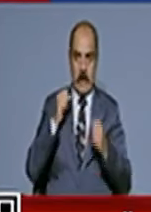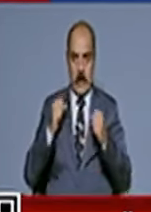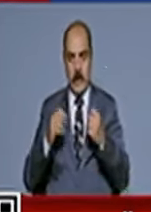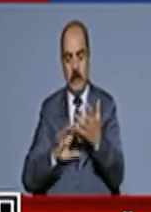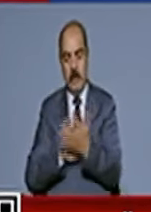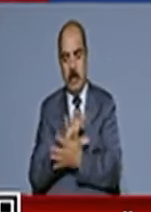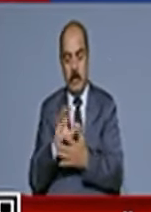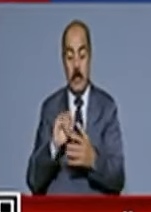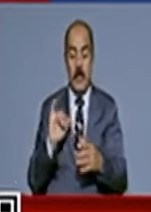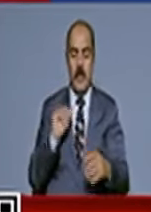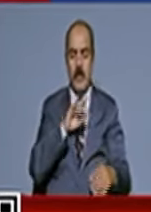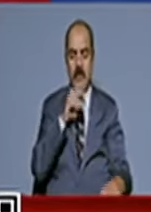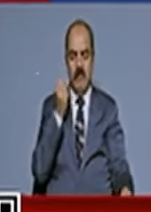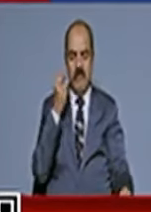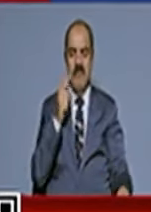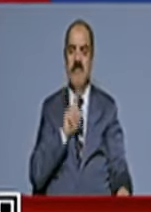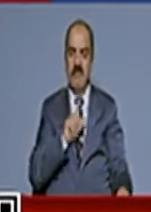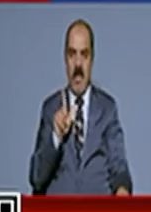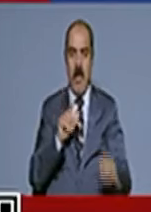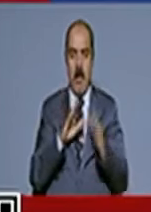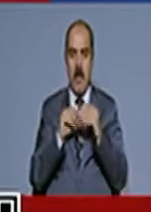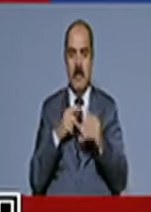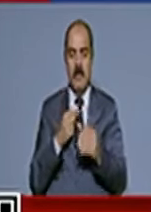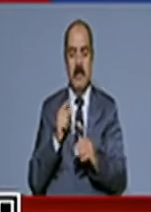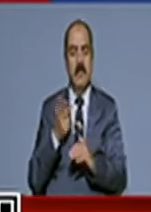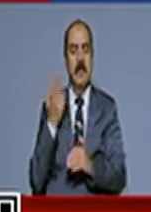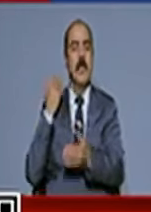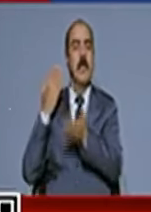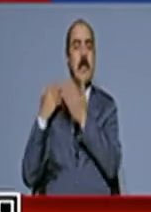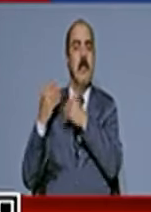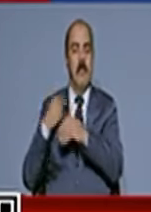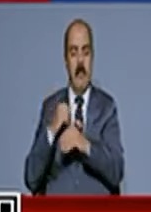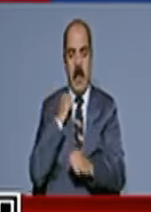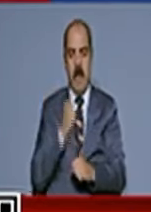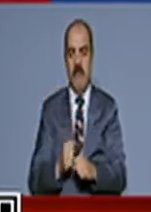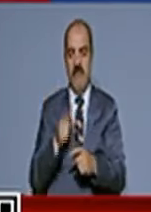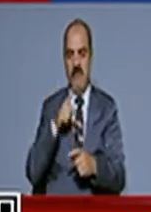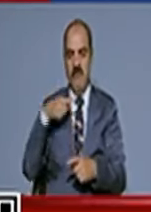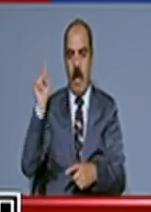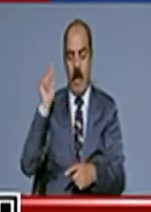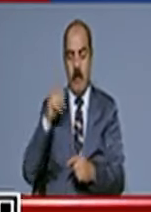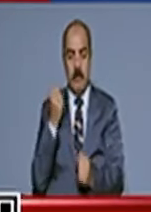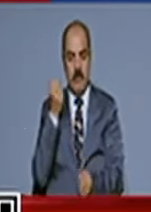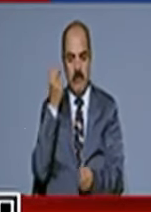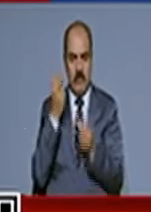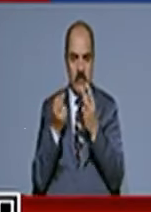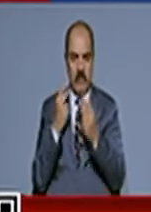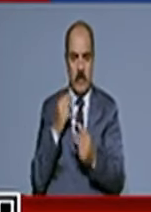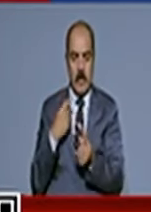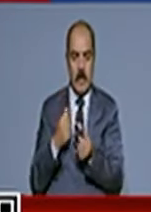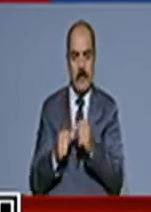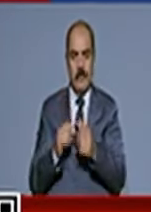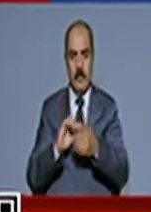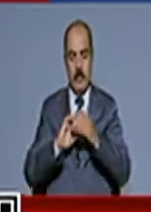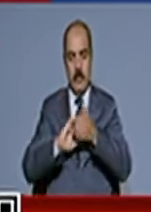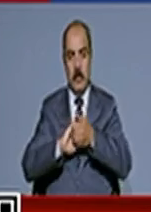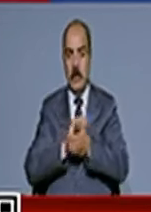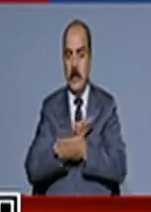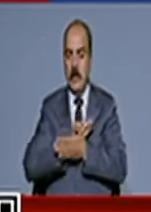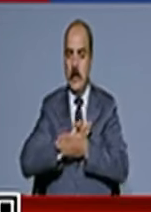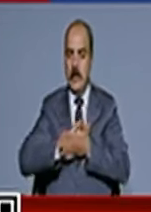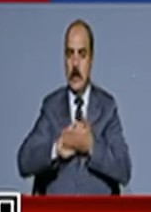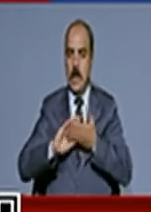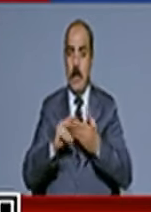أهمية القرار الاستراتيجي الذي اتخذته الدولة المصرية بإحياء البرنامج النووي السلمي